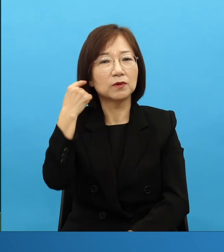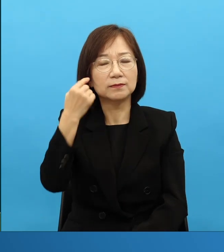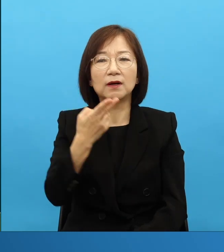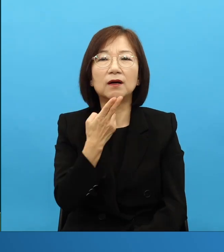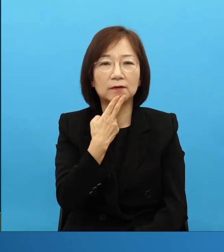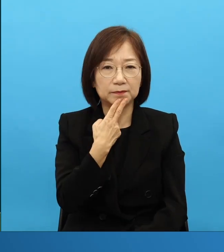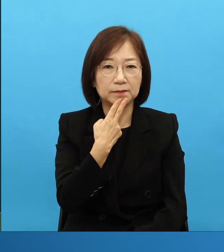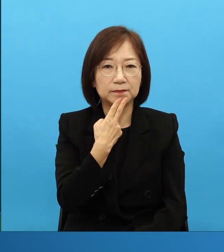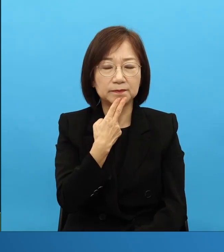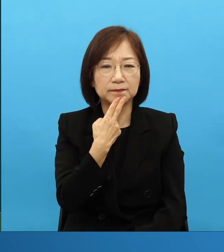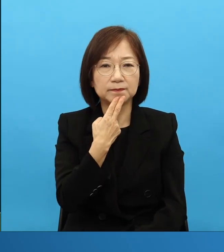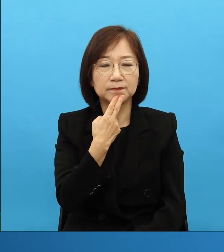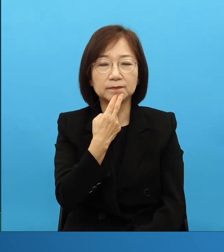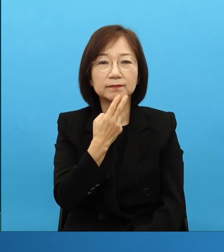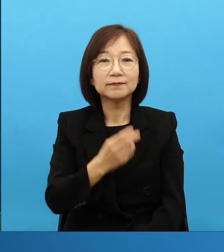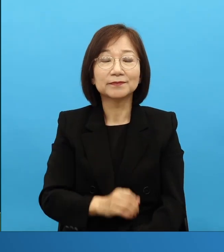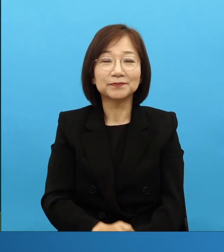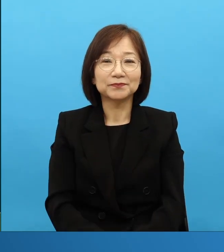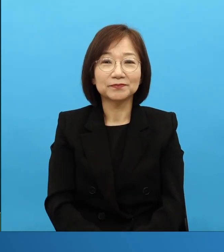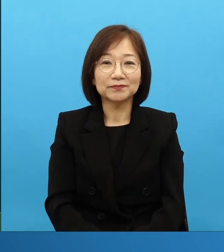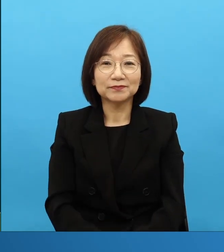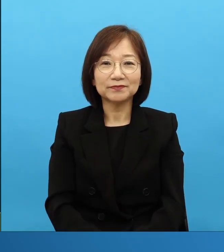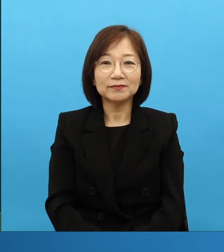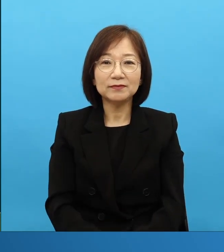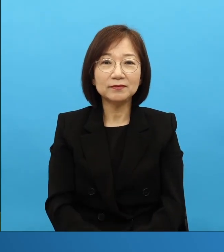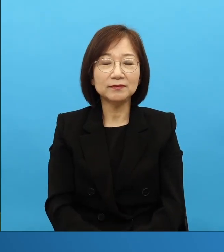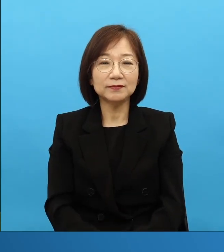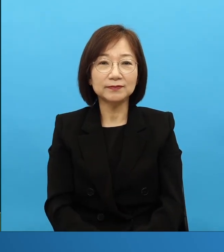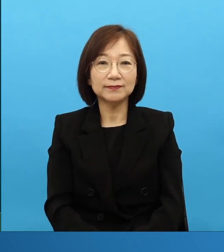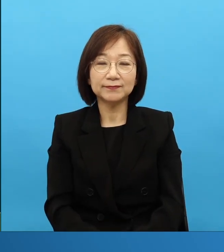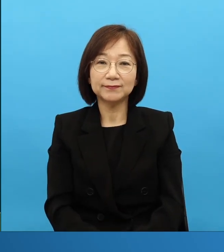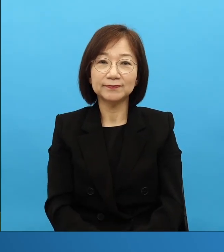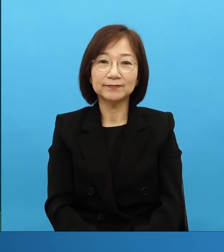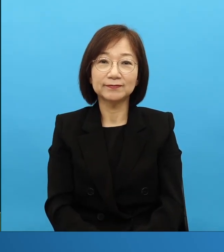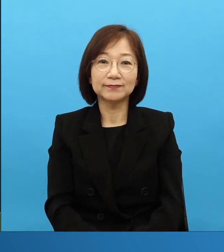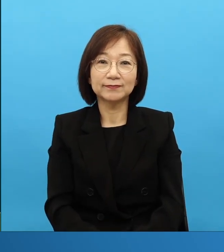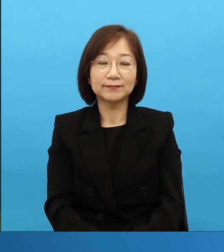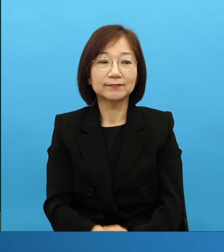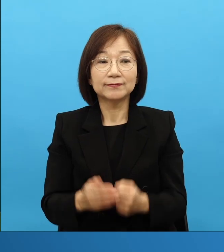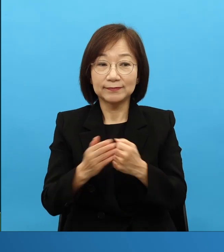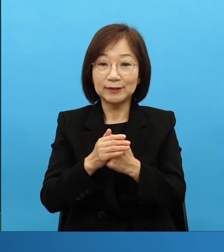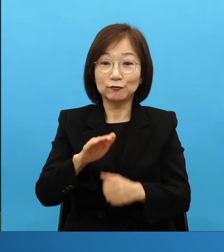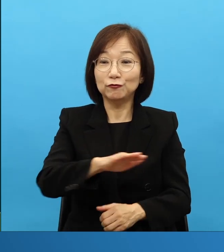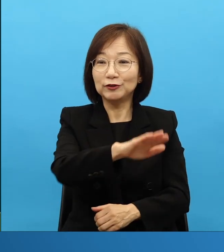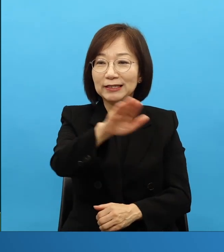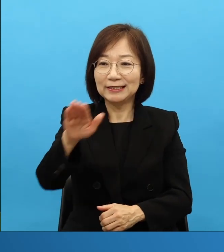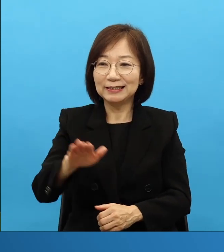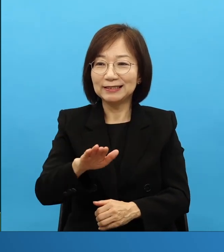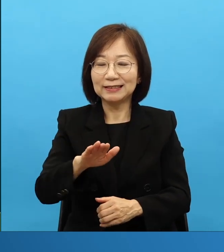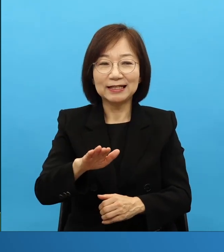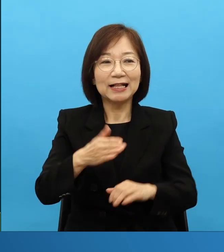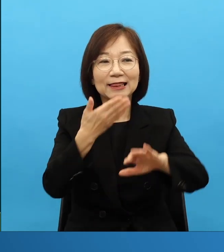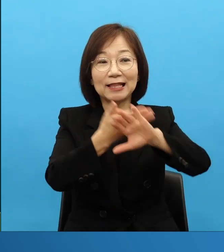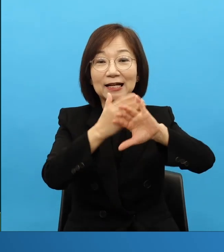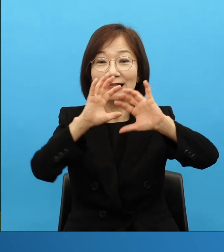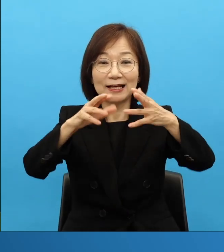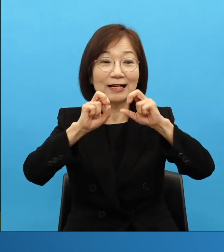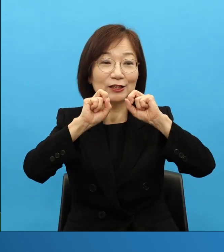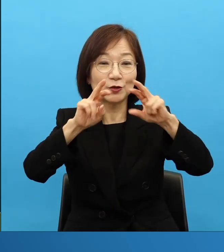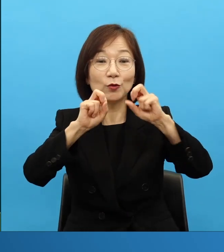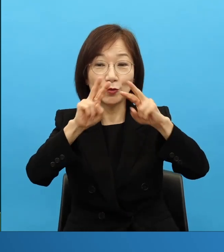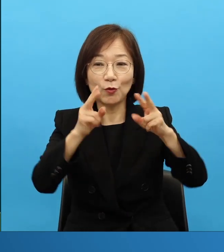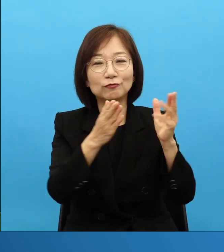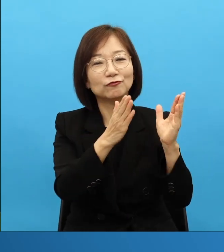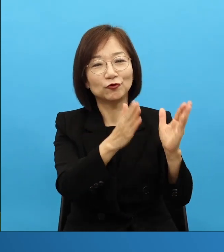doesn't have the gospel. 그래서 우리는 선교 대회를 준비하고 있습니다. That is why we are preparing the